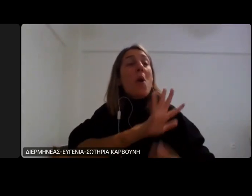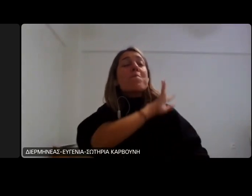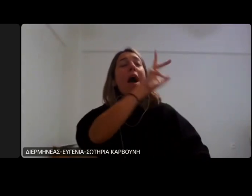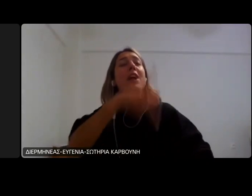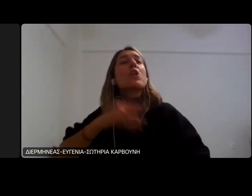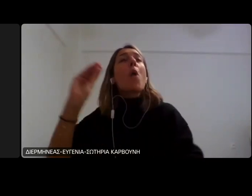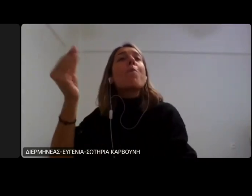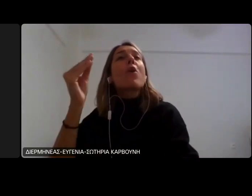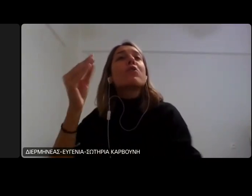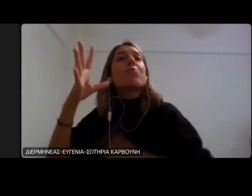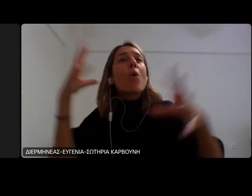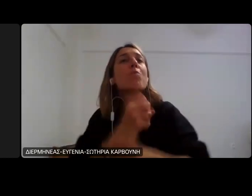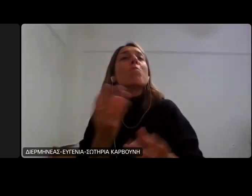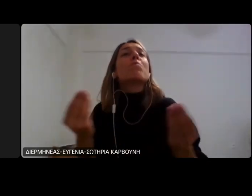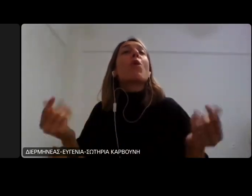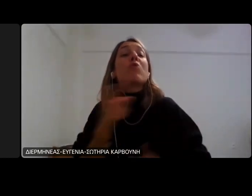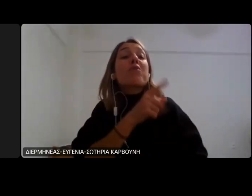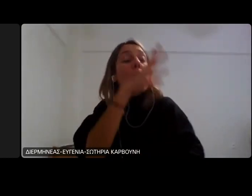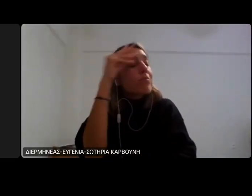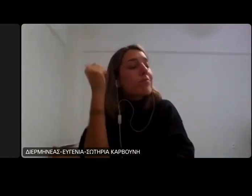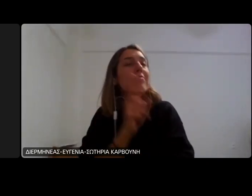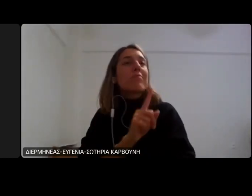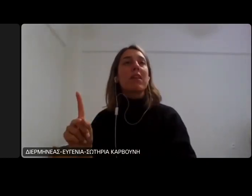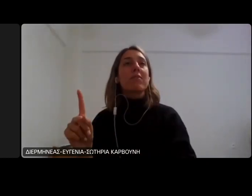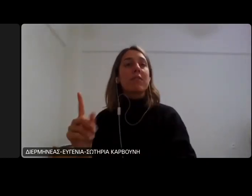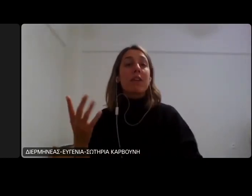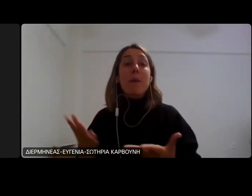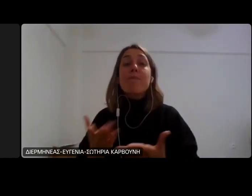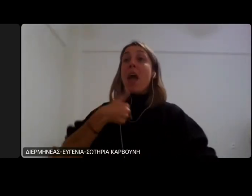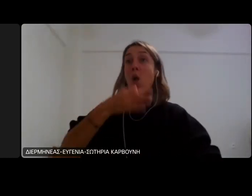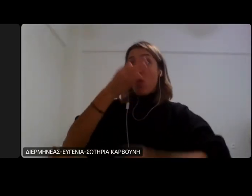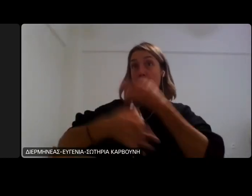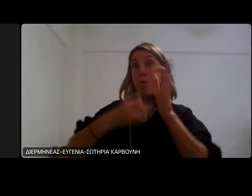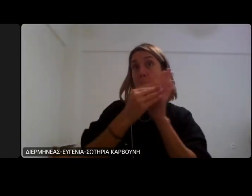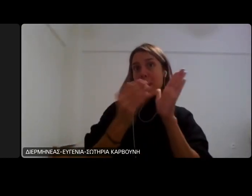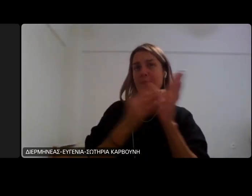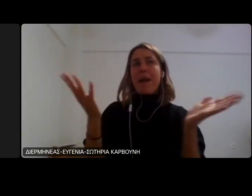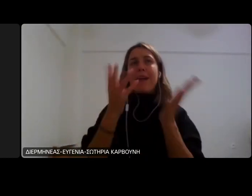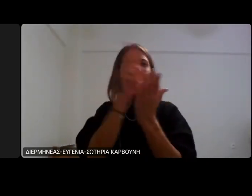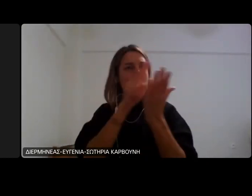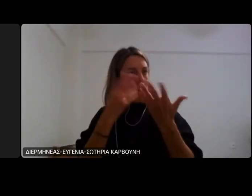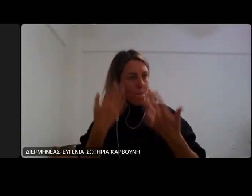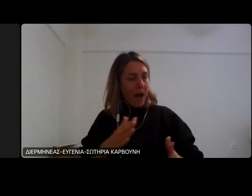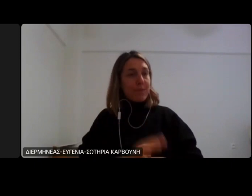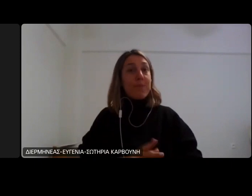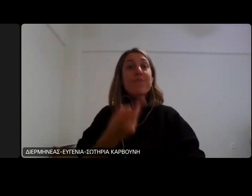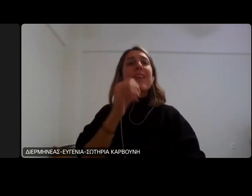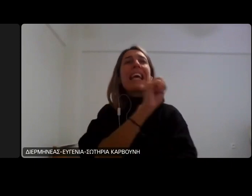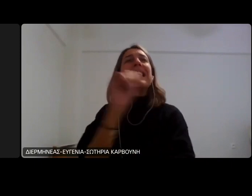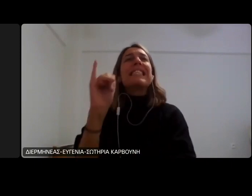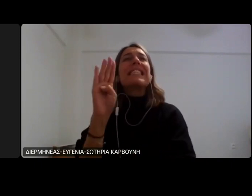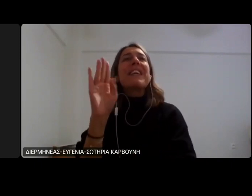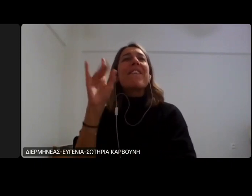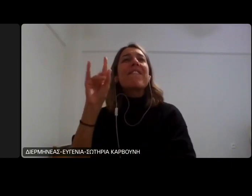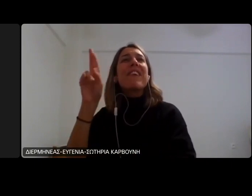εδώ. Θα πω ένα παράδειγμα από κάποιο που είχα διαβάσει, ότι λέει στη Σιβηρία,